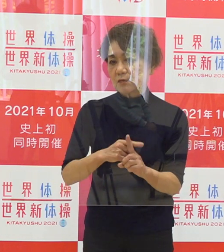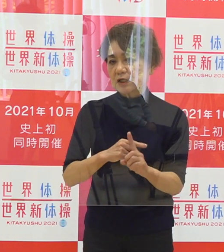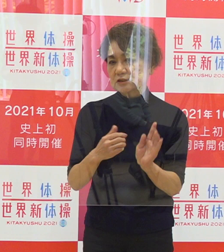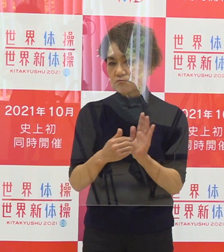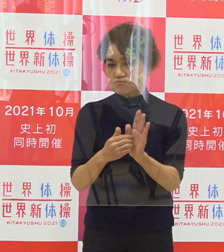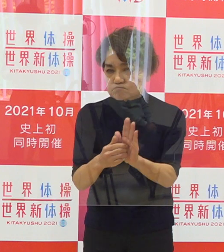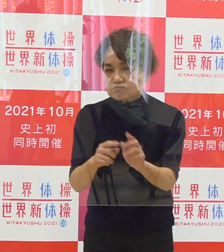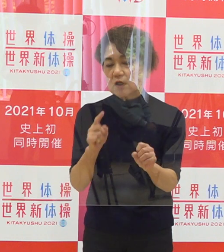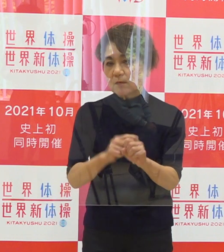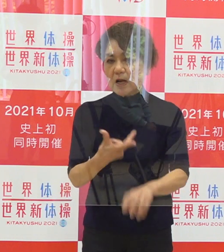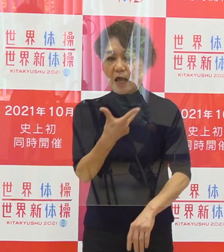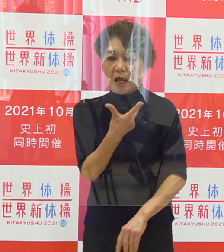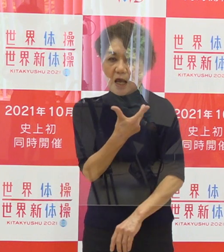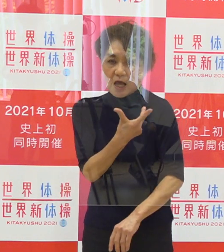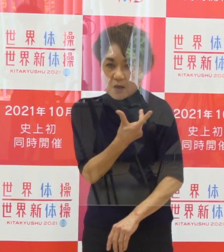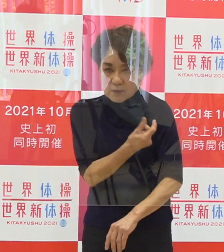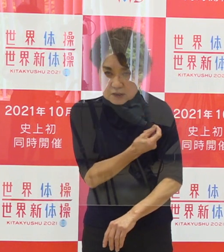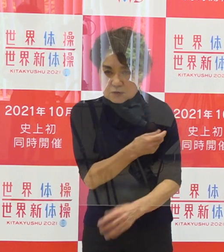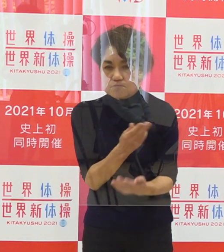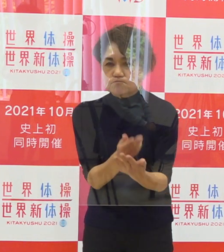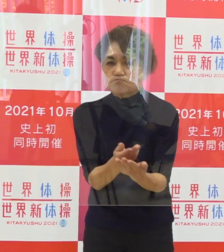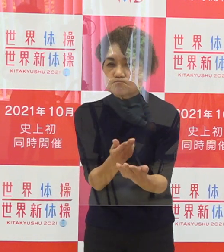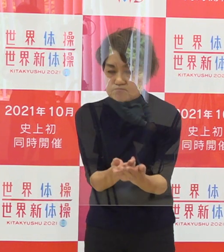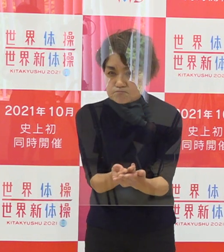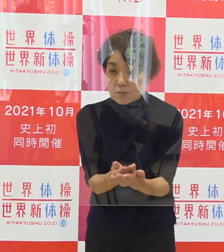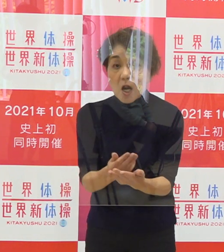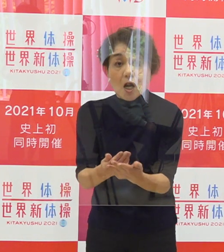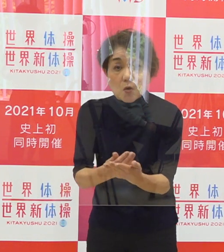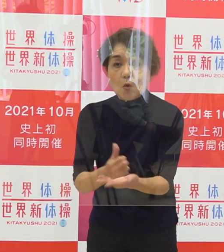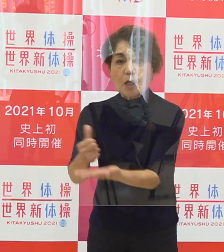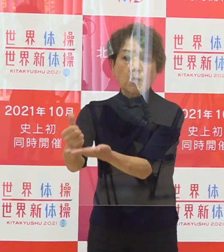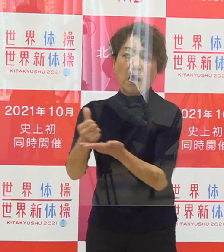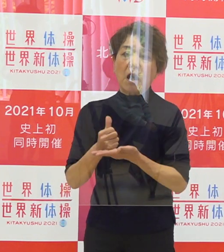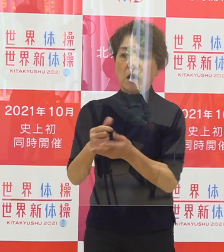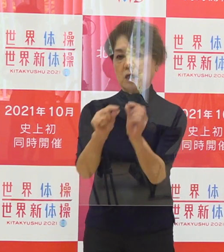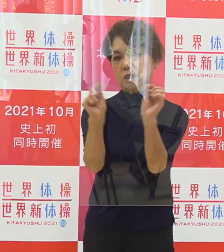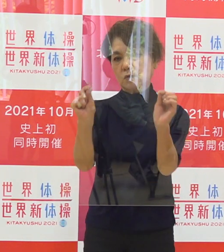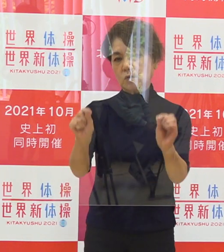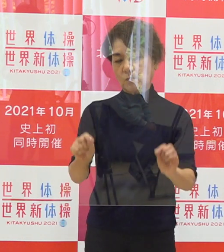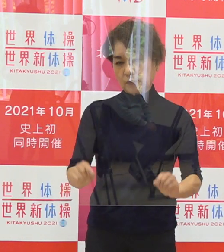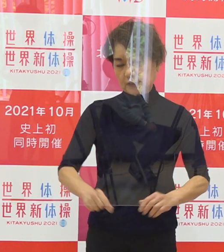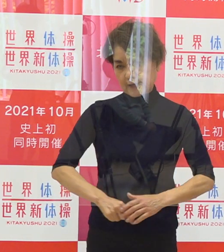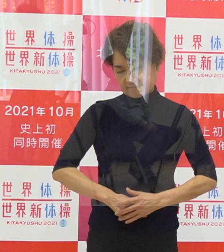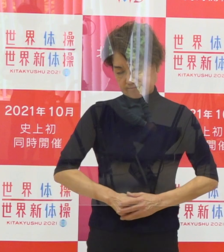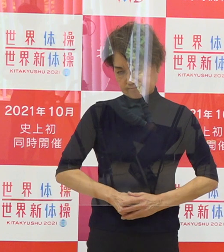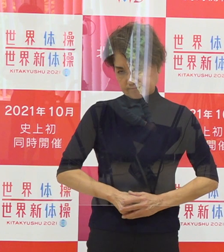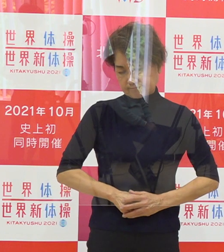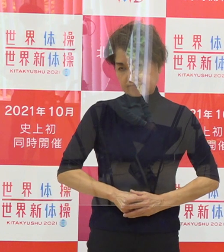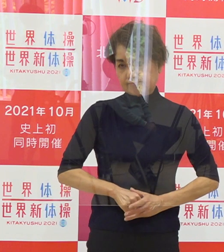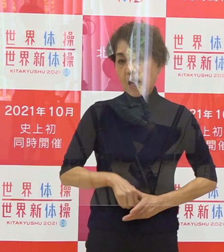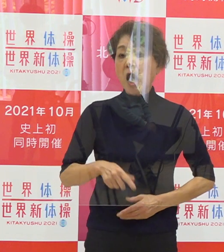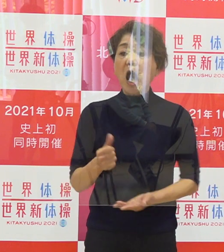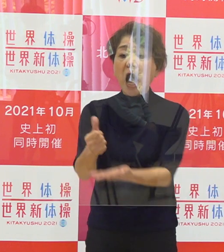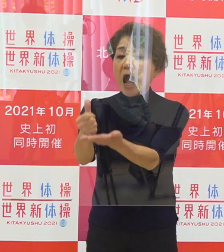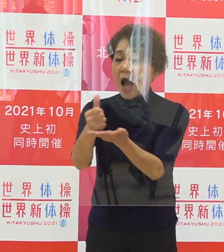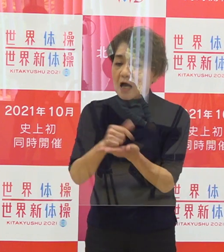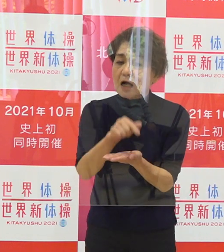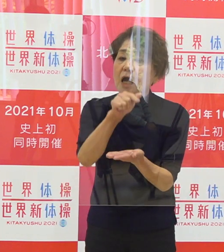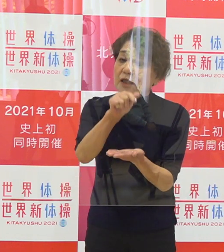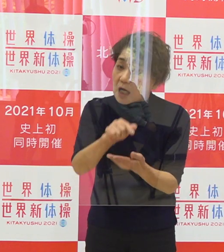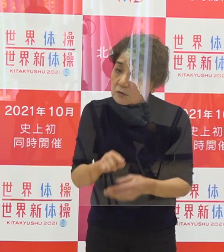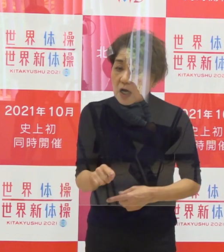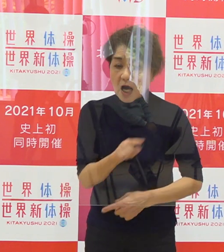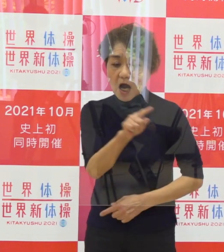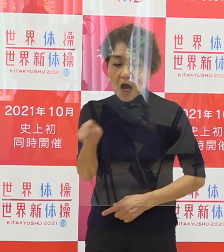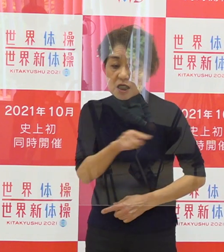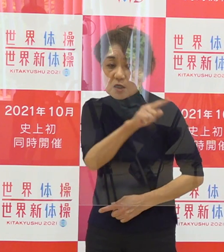ワクチンの接種を要請したりしてまいりました。残るは観客であります。周りがみんな徹底してもですね、観客のところで2分の1